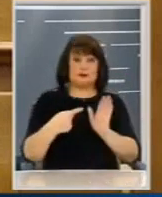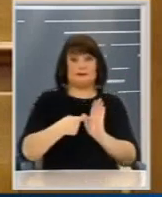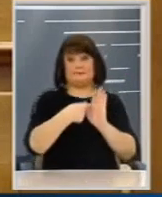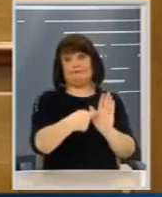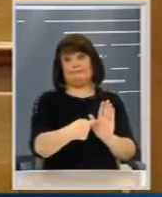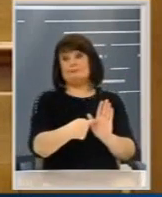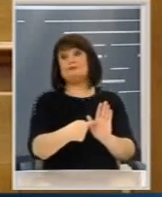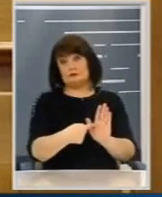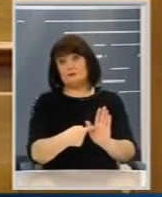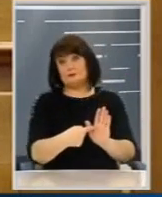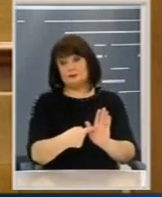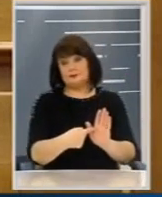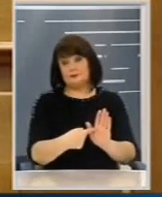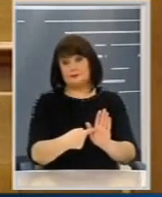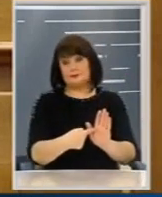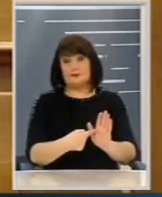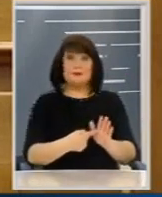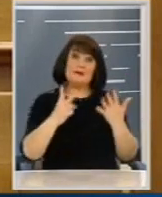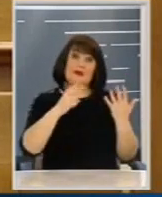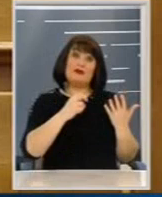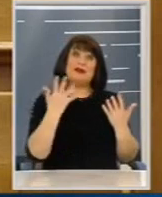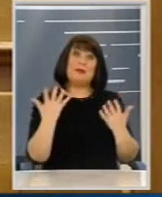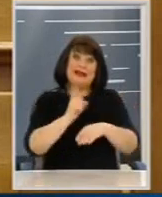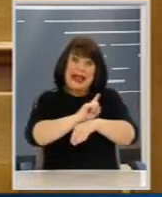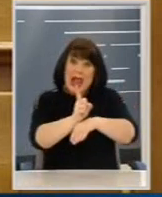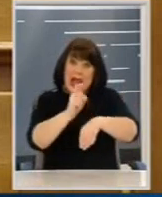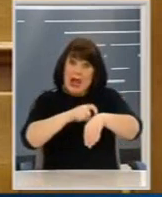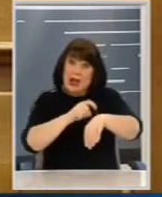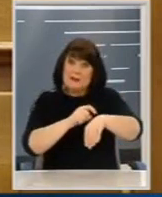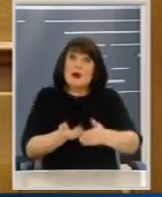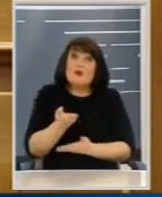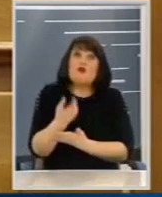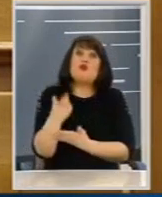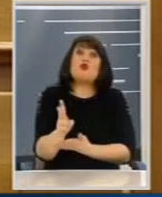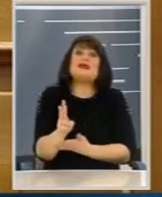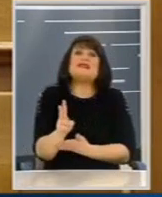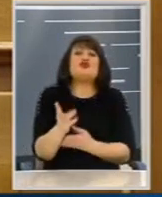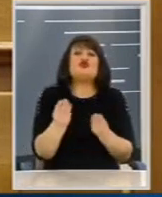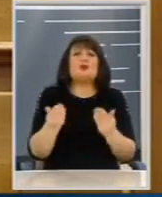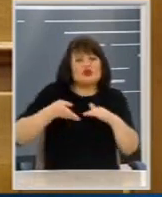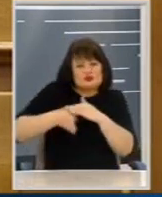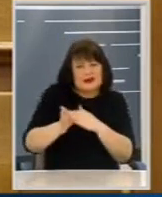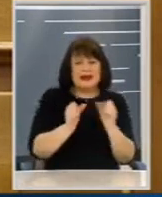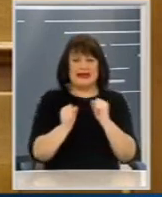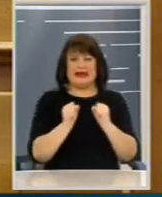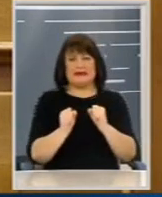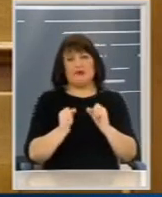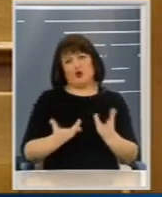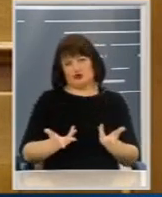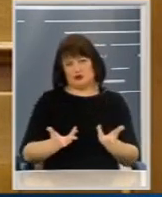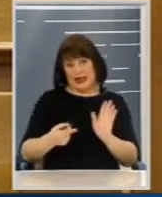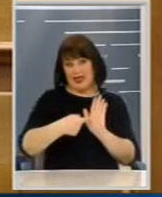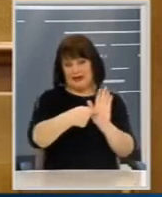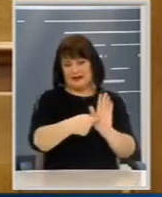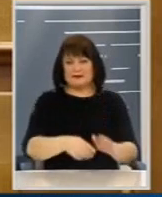παρουσιάσετε, λέει, επί 75 λεπτά την πρότασή σας για την έξοδο από την κρίση. Και εγώ σας ρωτώ,